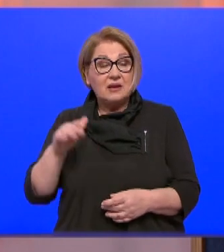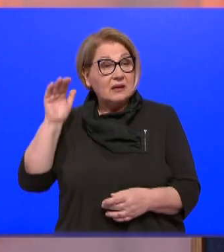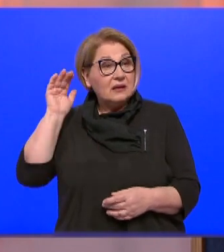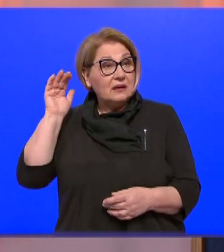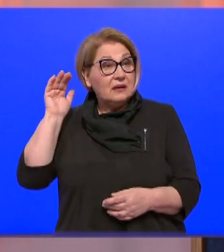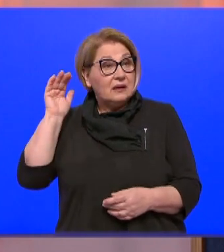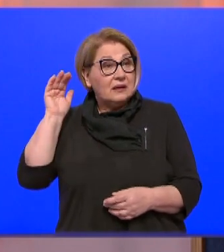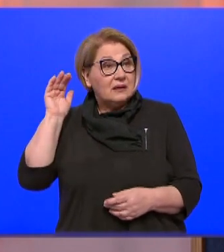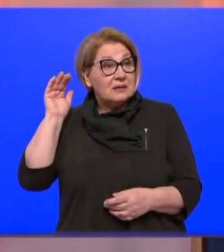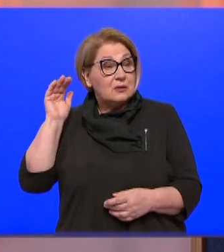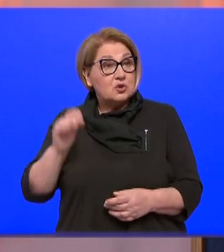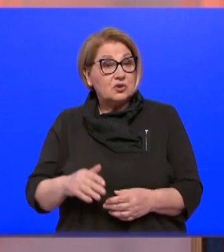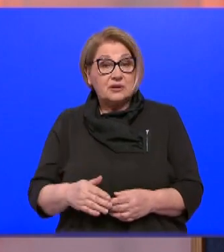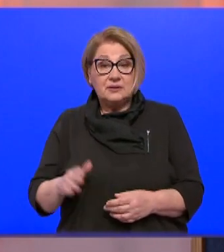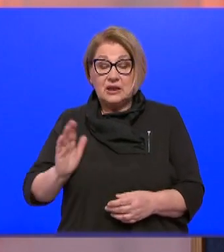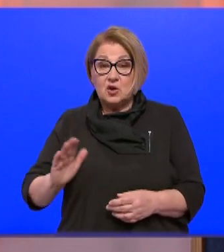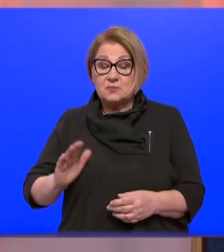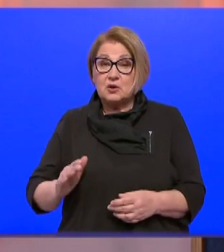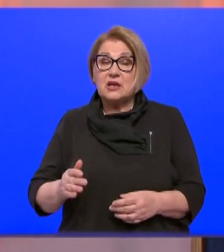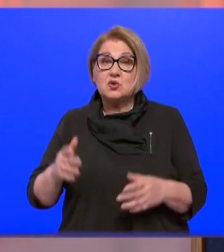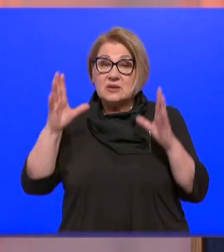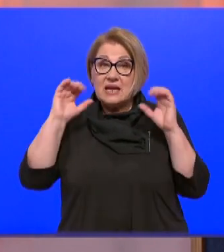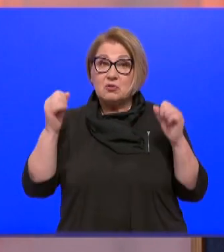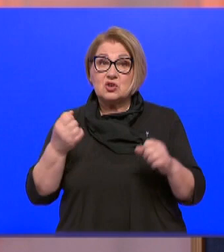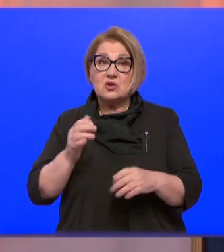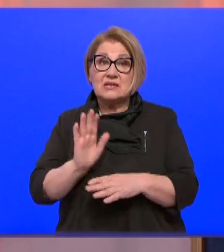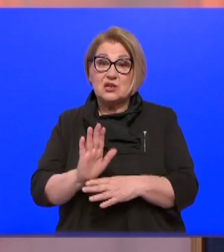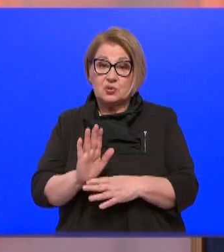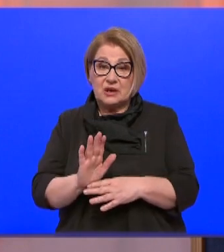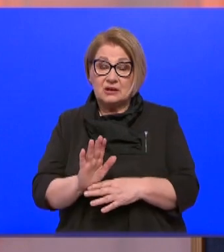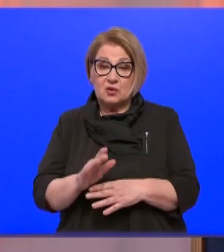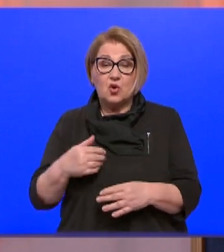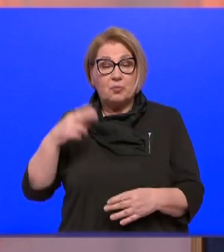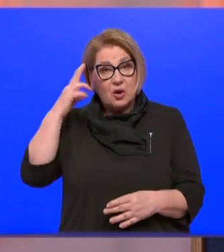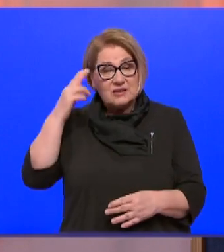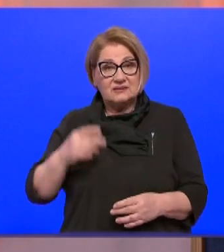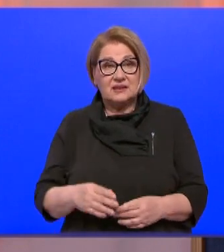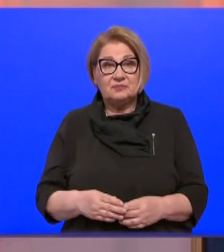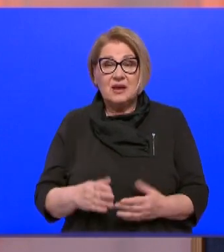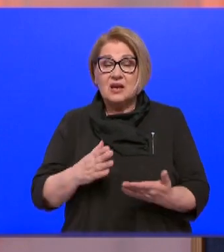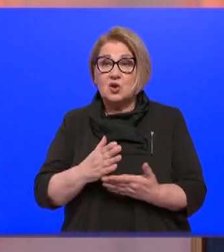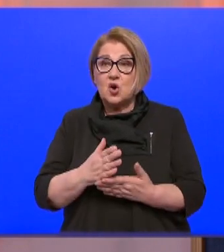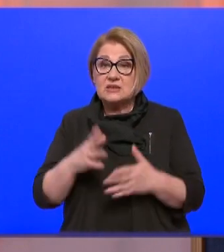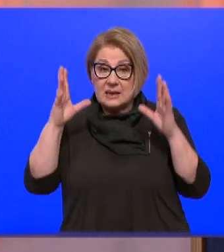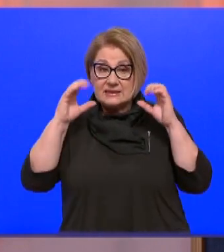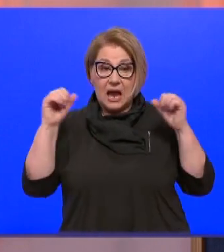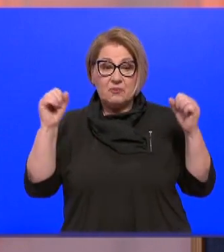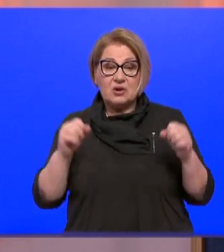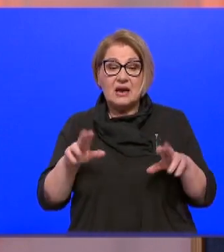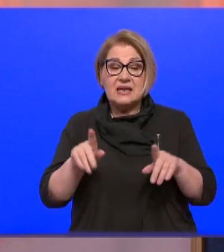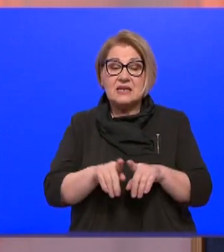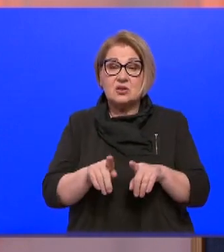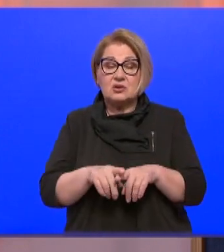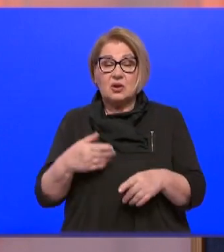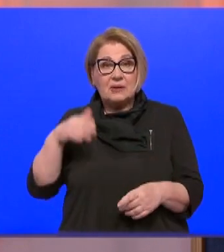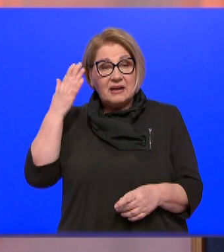slušati gospođu saborsku zastupnicu koju poznajete kroz parlament, ali isto tako